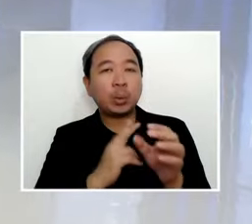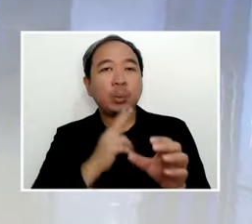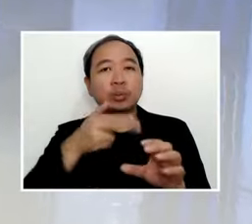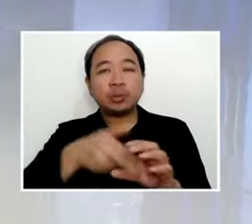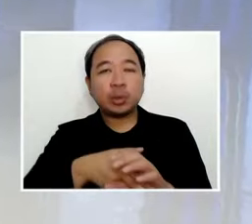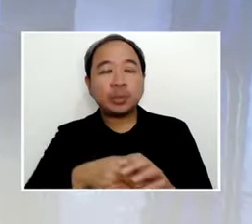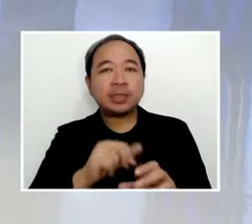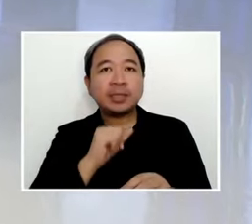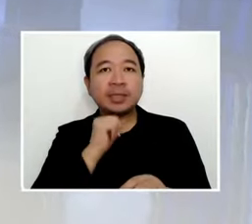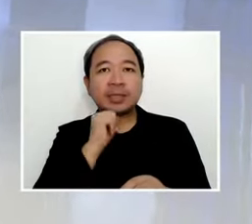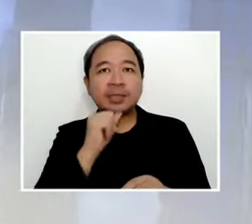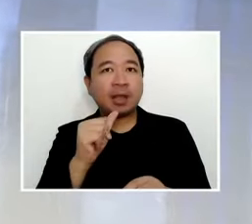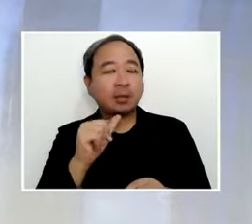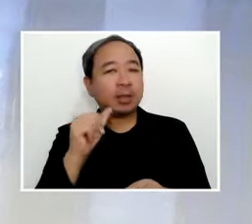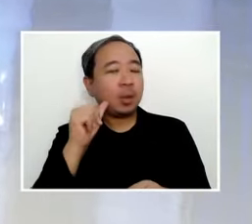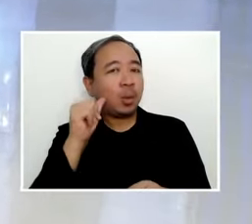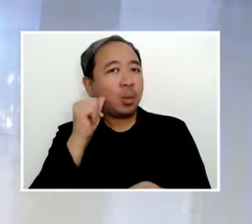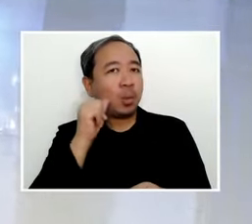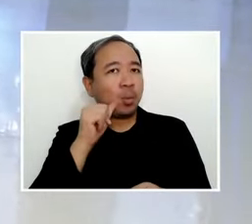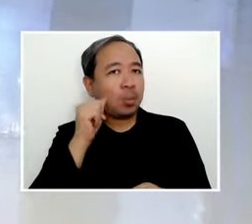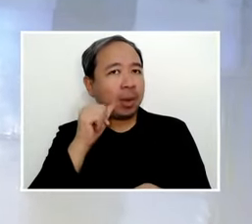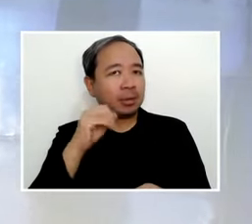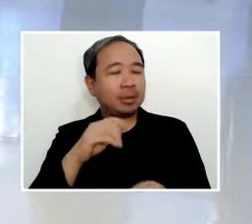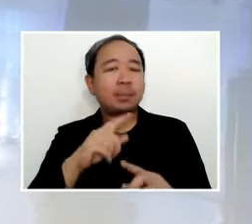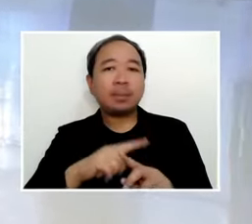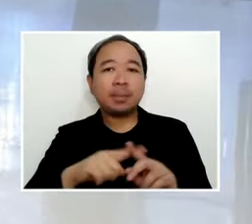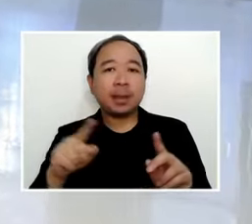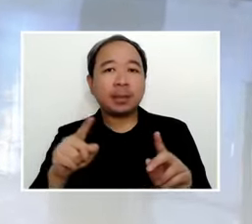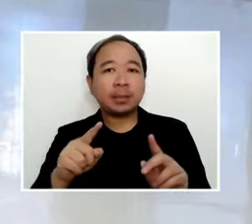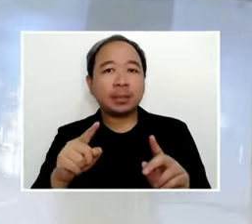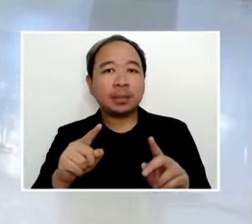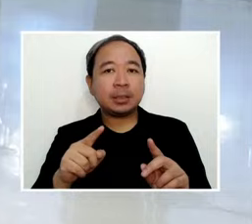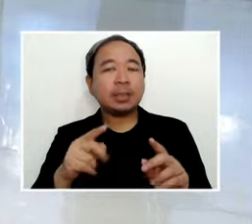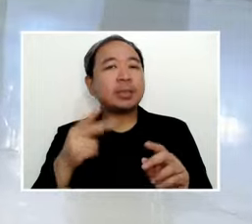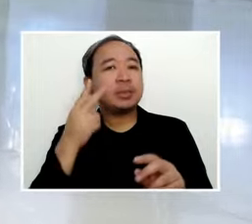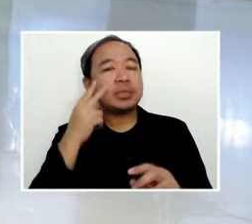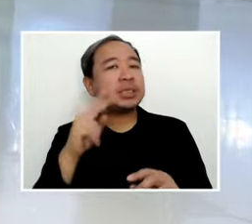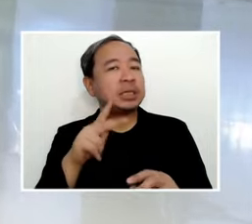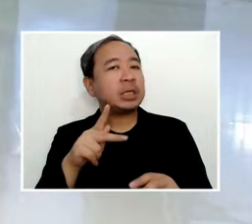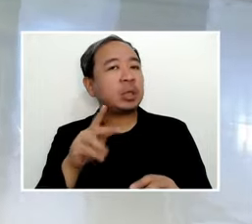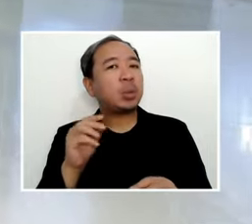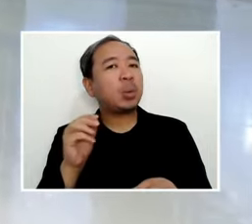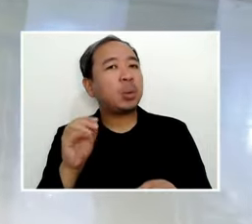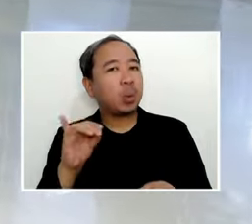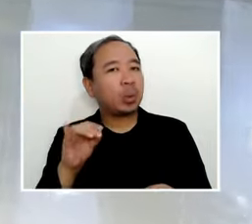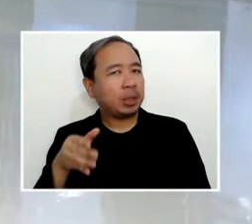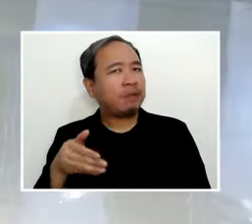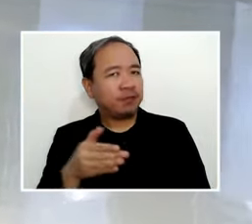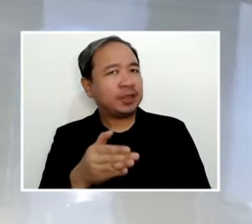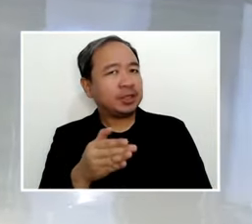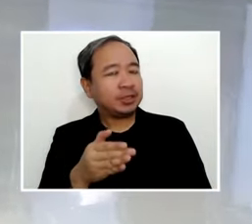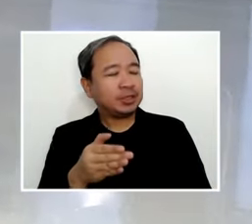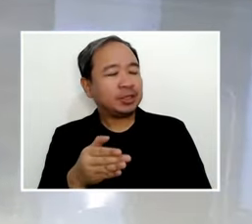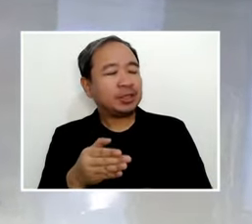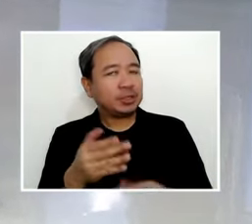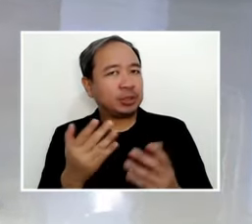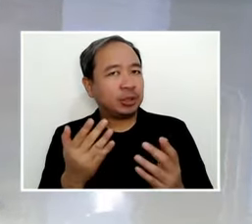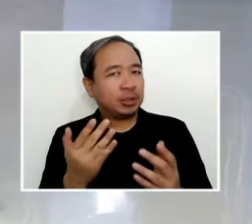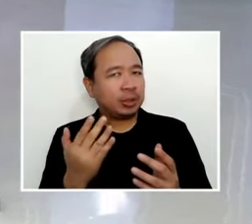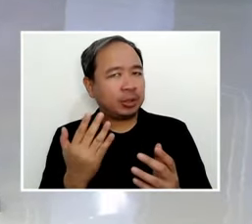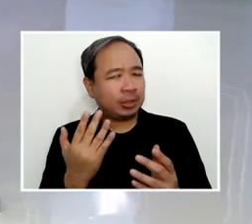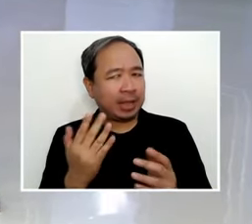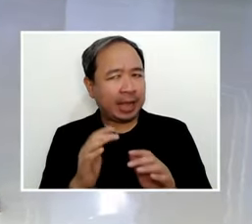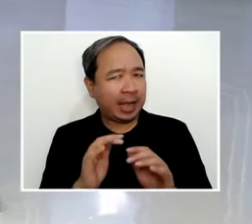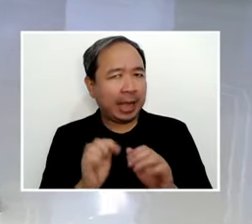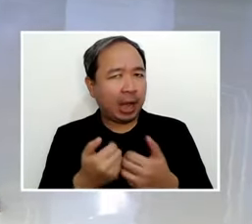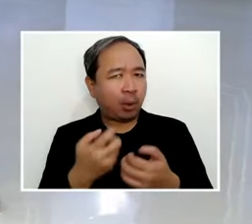mga binibini kung hindi mga koi fish. Isda, tama po kayo. Gaano ba kahirap mag-alaga